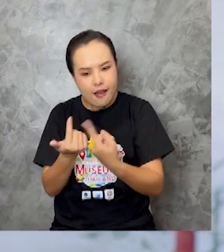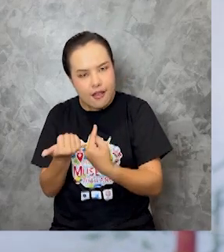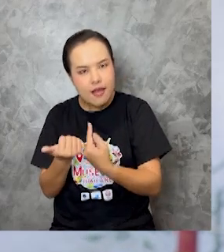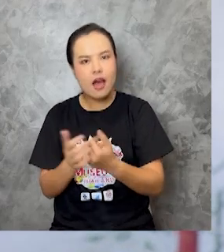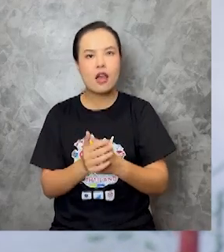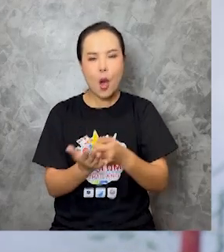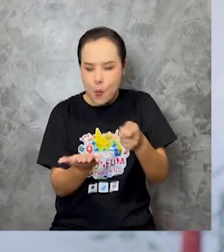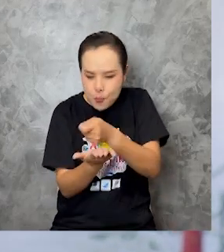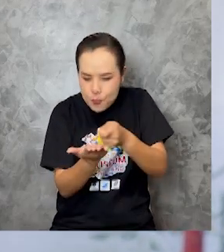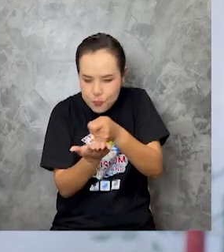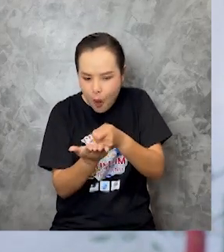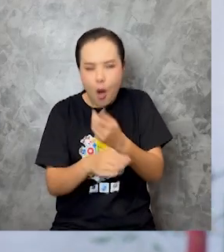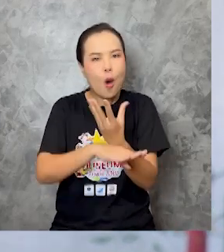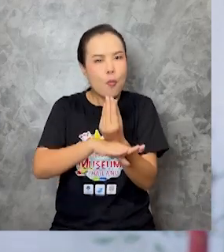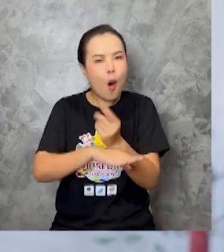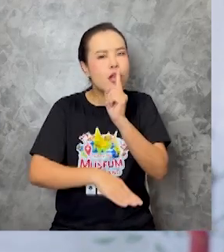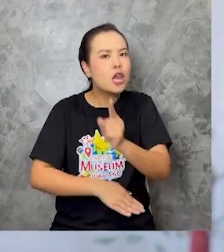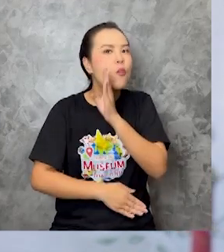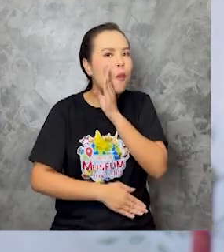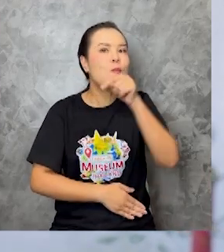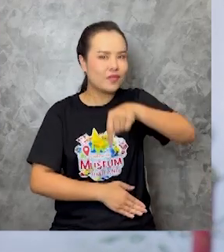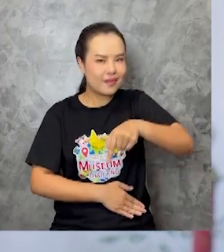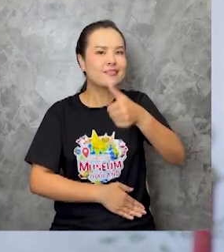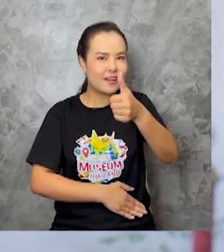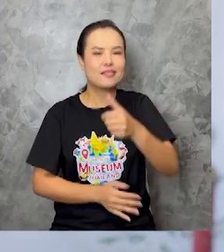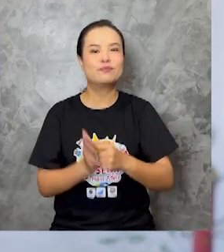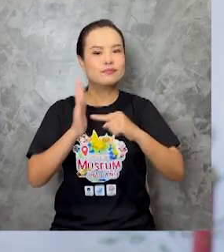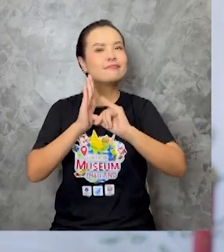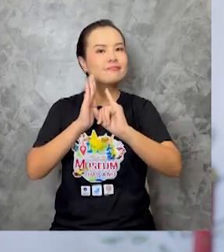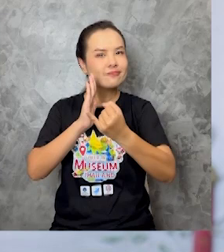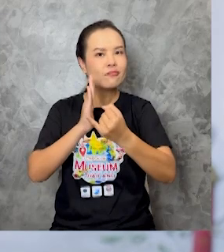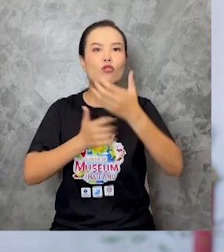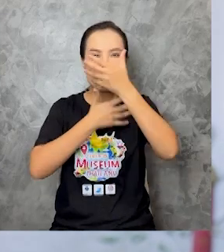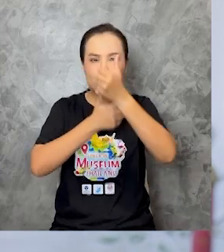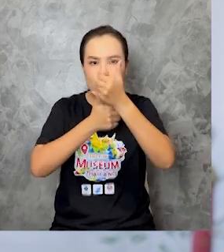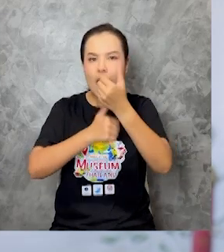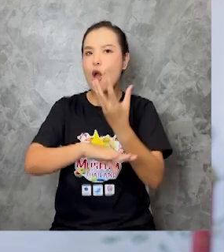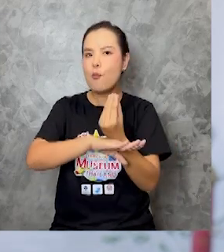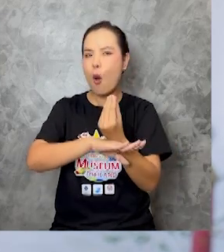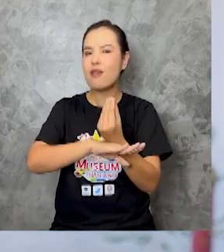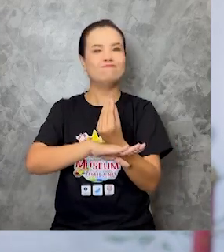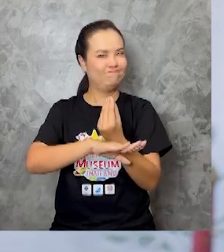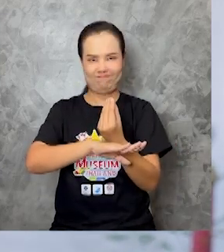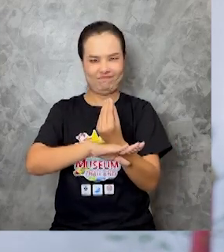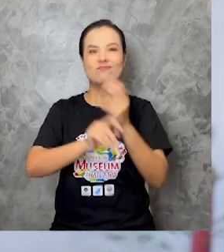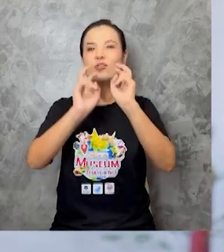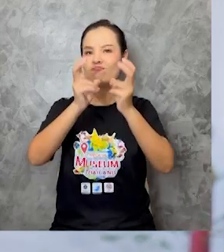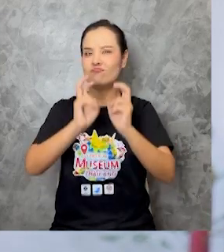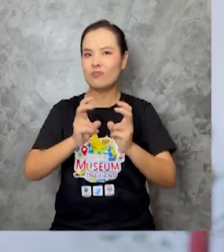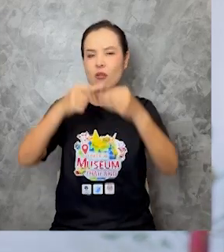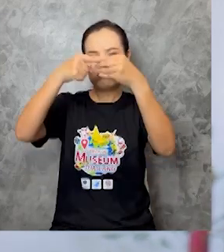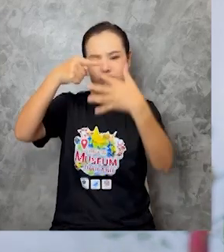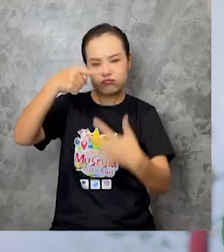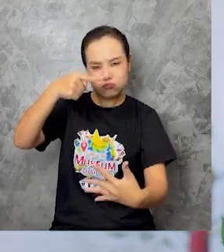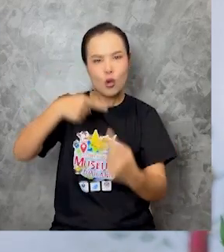พลอยเช็คพลอยว่าจริงแท้ยังไงนะคะก็สามารถมาเช็คได้ที่นี่เลยและจันทบุรีไม่ได้มีความน่าสนใจแค่นั้นค่ะแต่ยังมีเรื่องราวอีกมากม